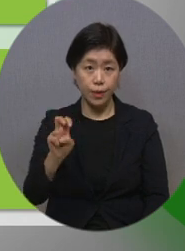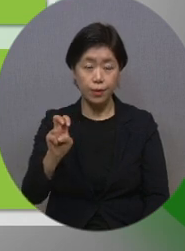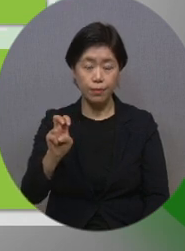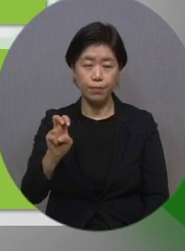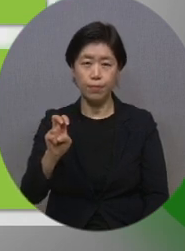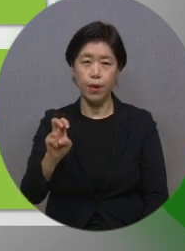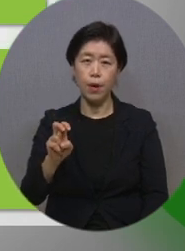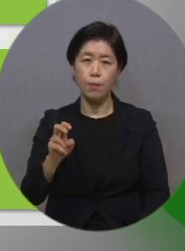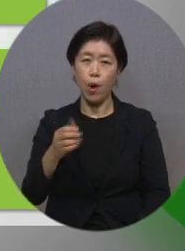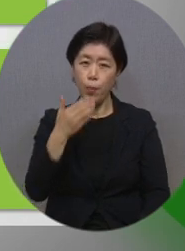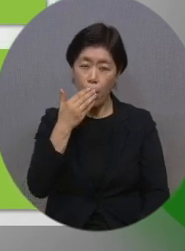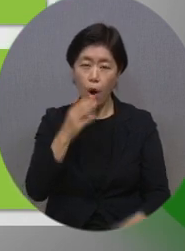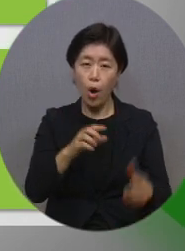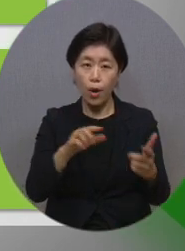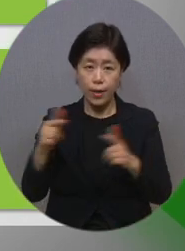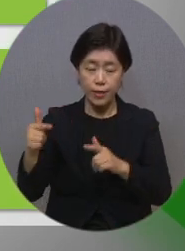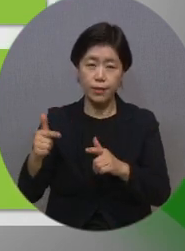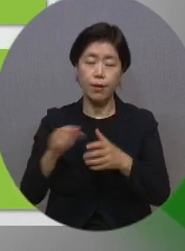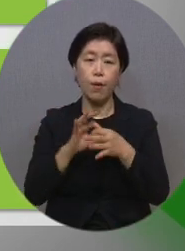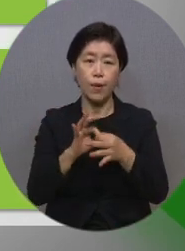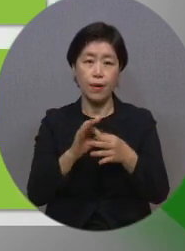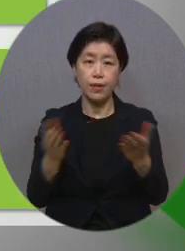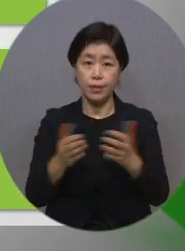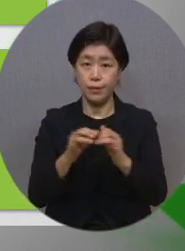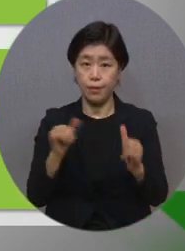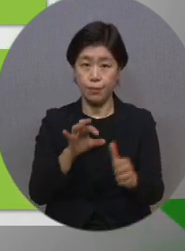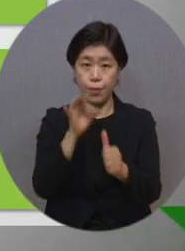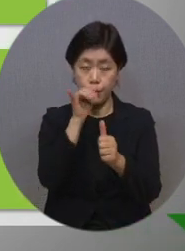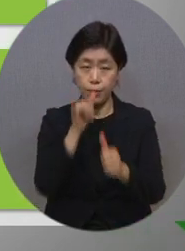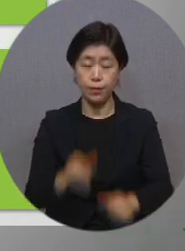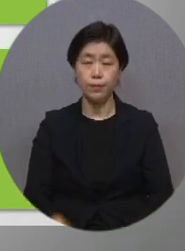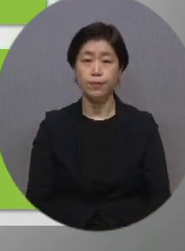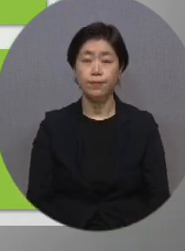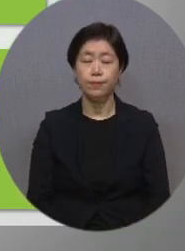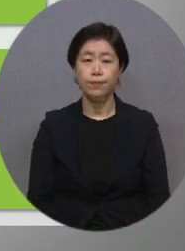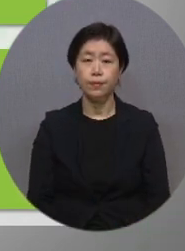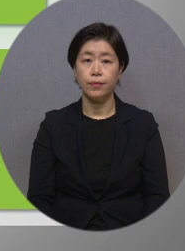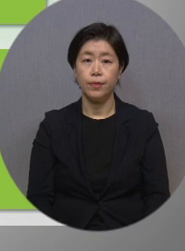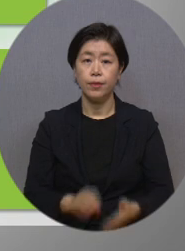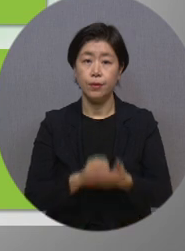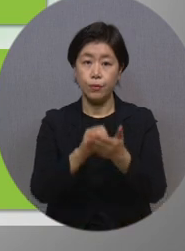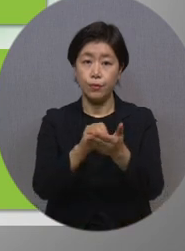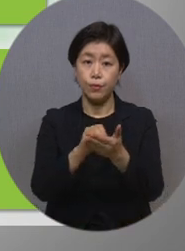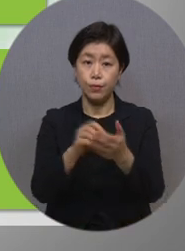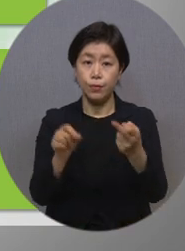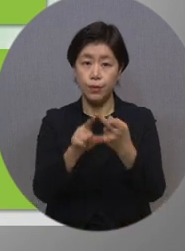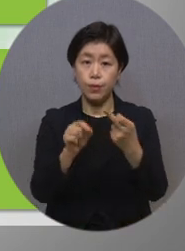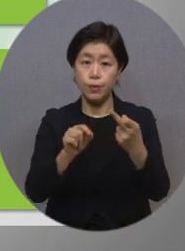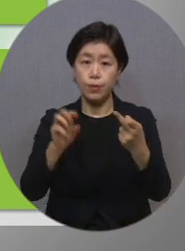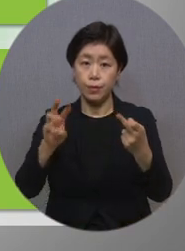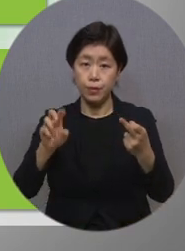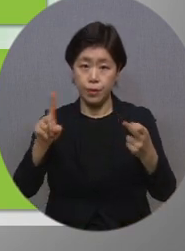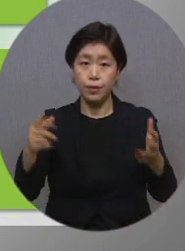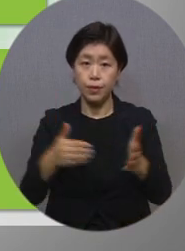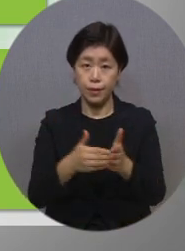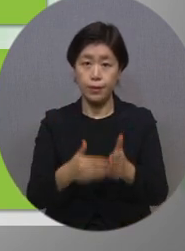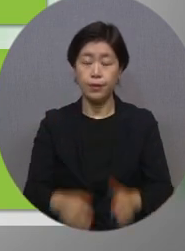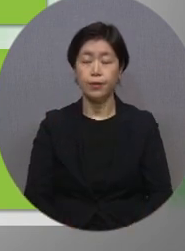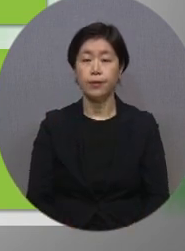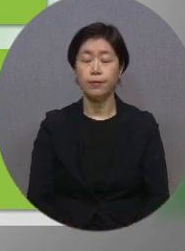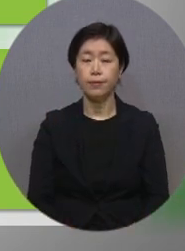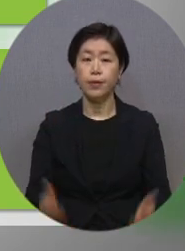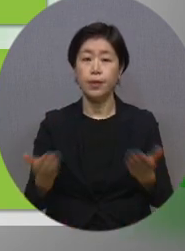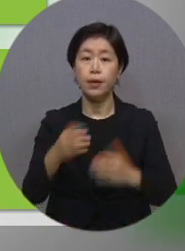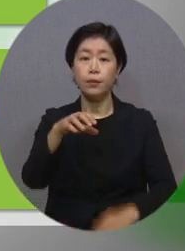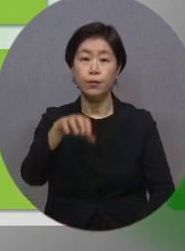우림축산식품에서 식품 분야 단순 종사원을 모집합니다. 접수 마감일은 12월 31일까지며